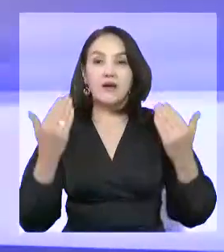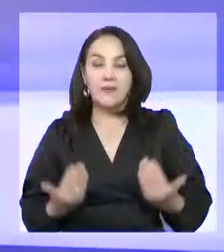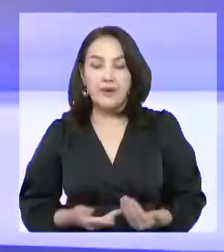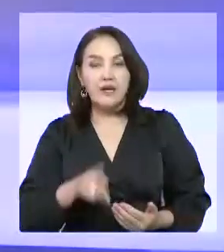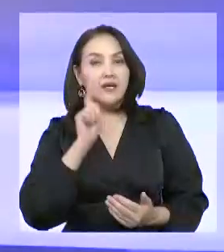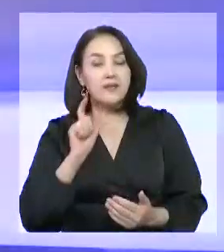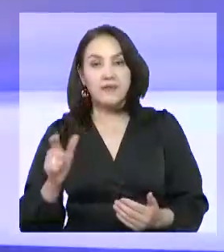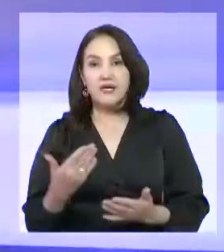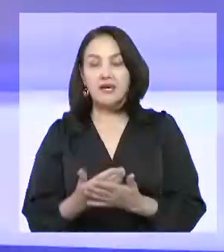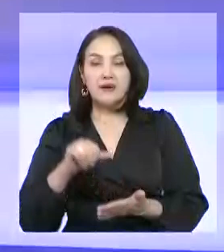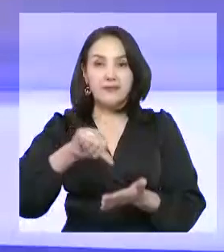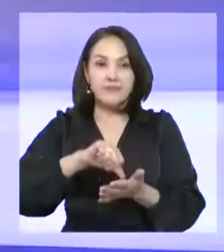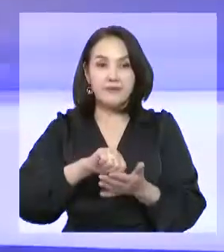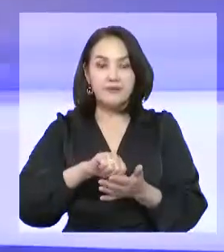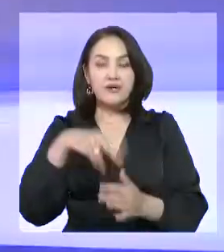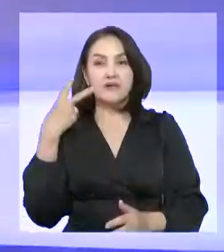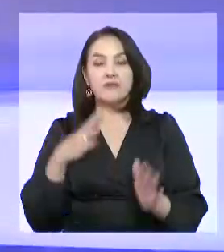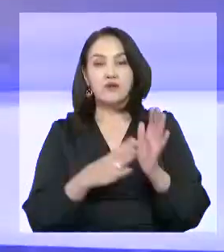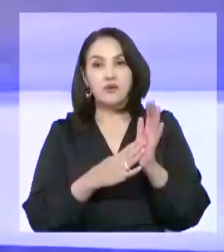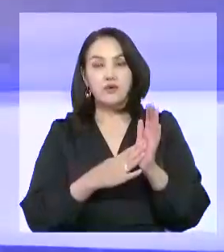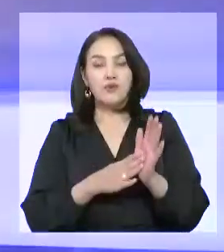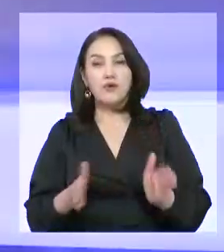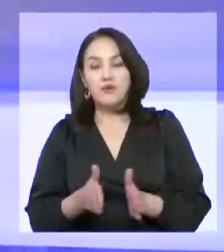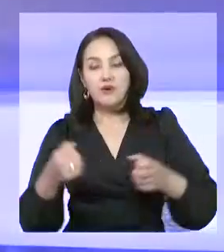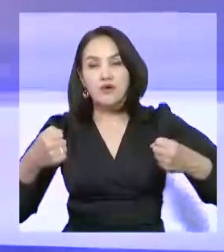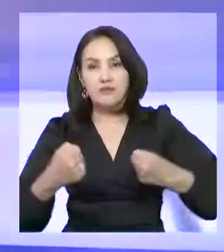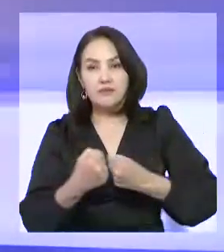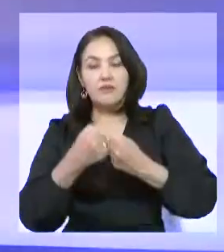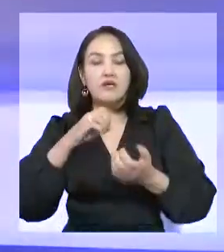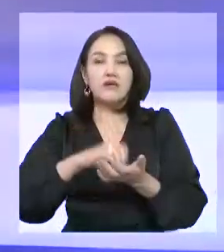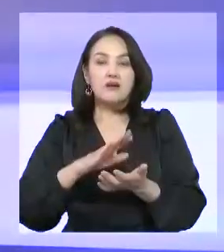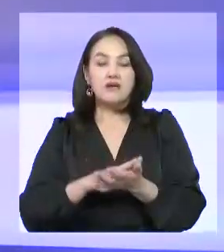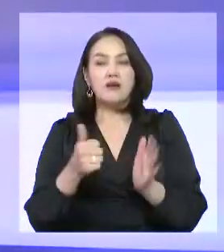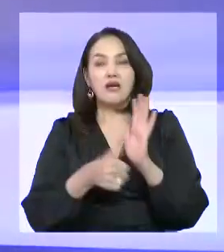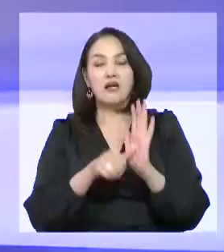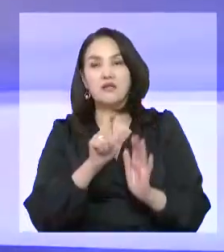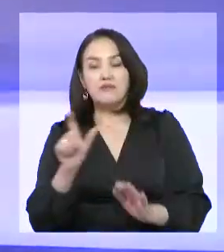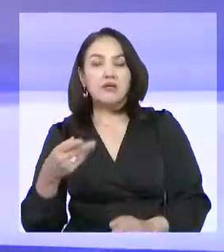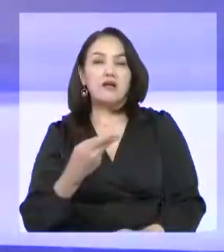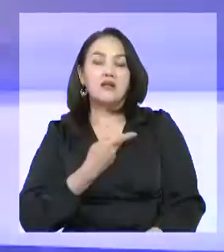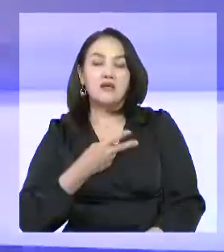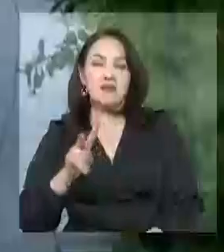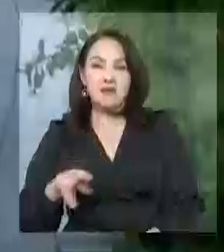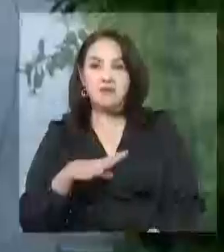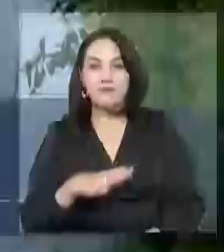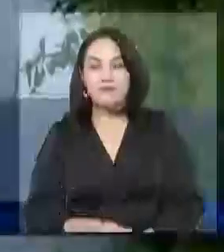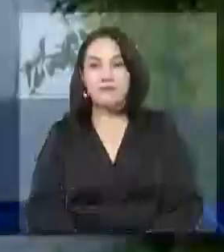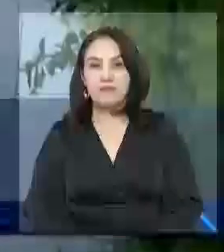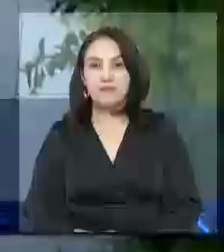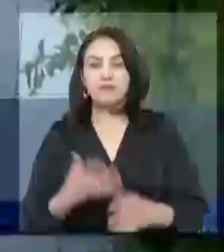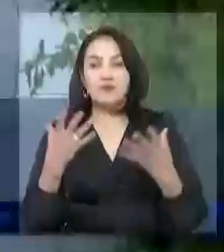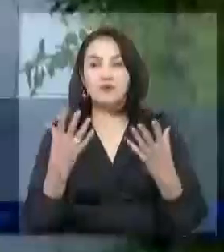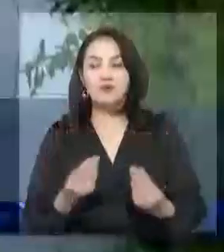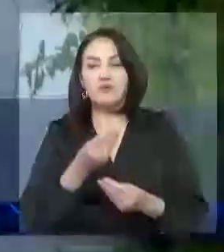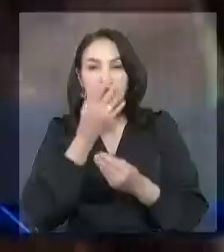кәмелет жасқа толмағандардың қатысуымен 29 жол көлік оқиғасы тіркеліп, салдарынан 6 бала мерт болған. Күн жылынған соң